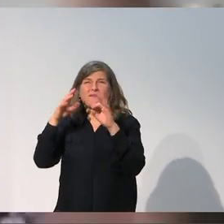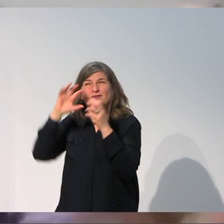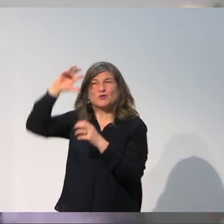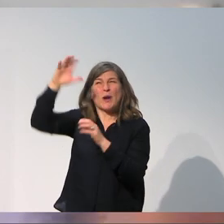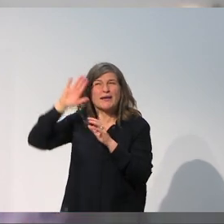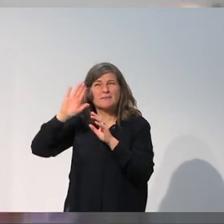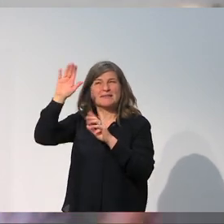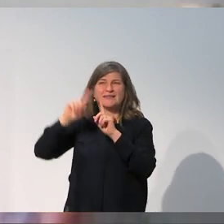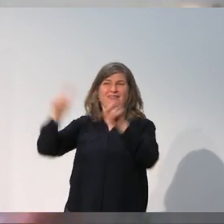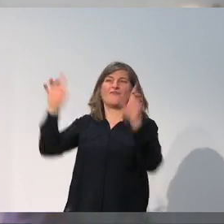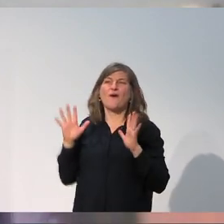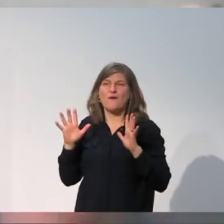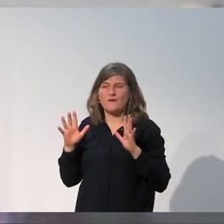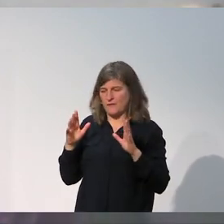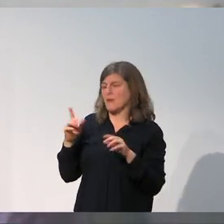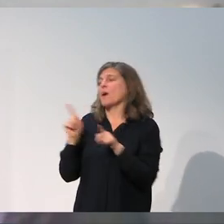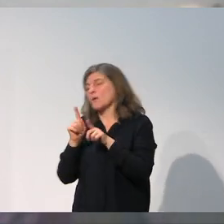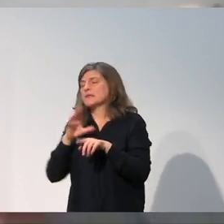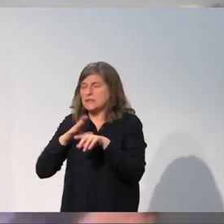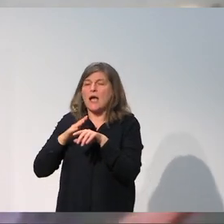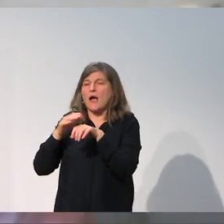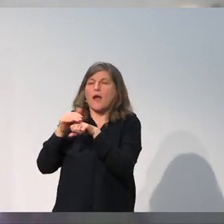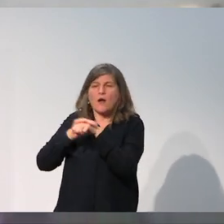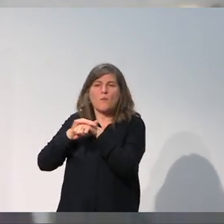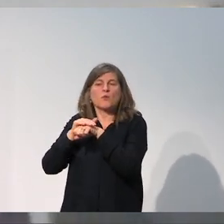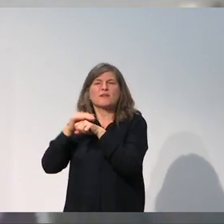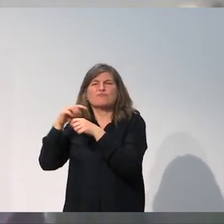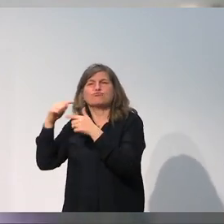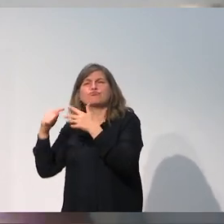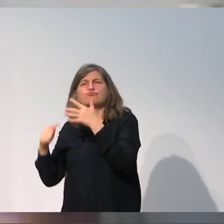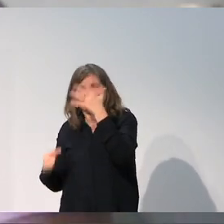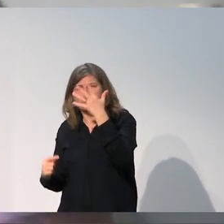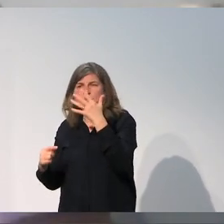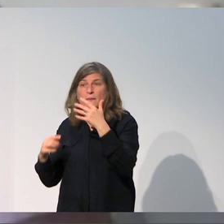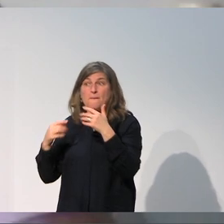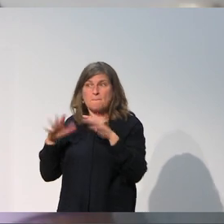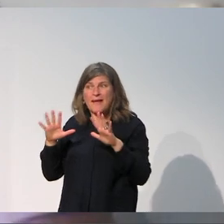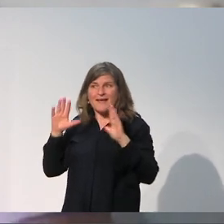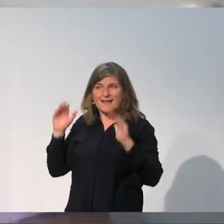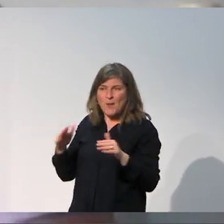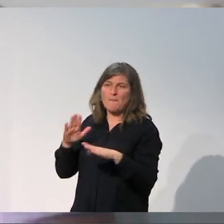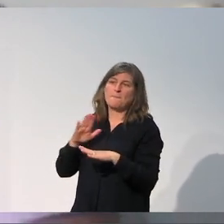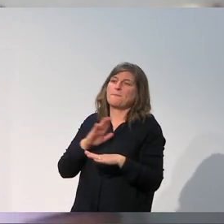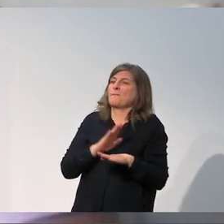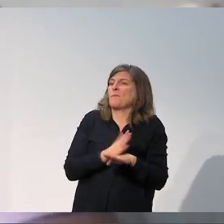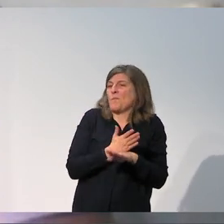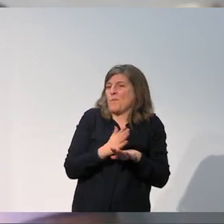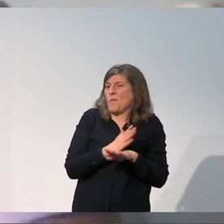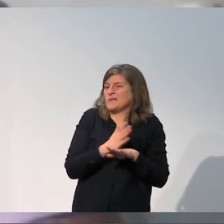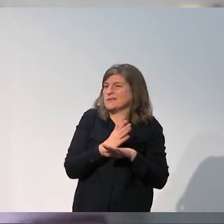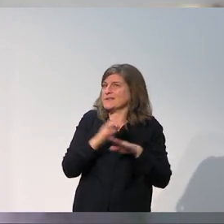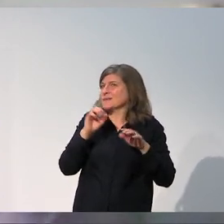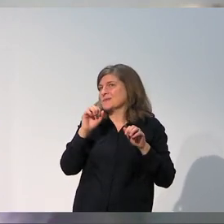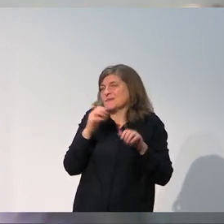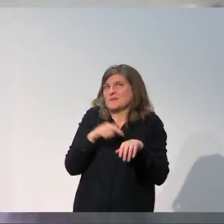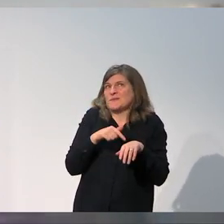pour mille autres raisons historiques qui se sont alignées naturellement, mais que d'une façon un petit peu poétique, comme ça, on pourrait se permettre de